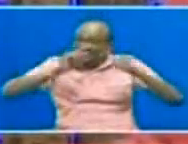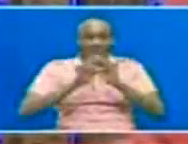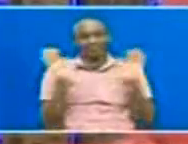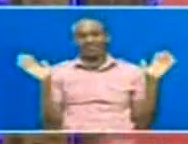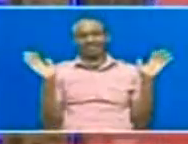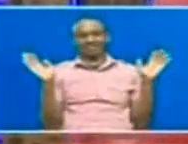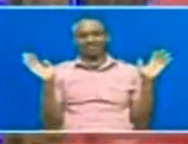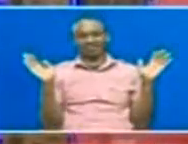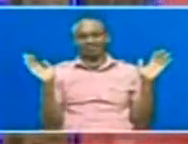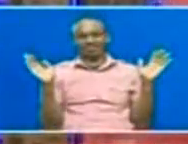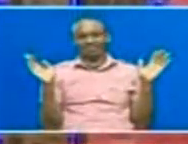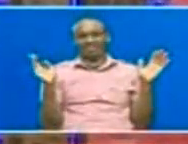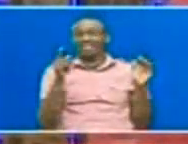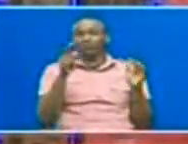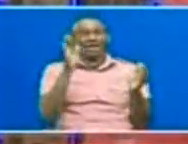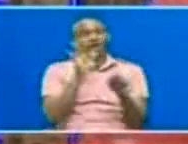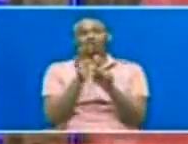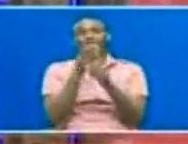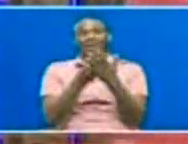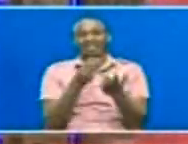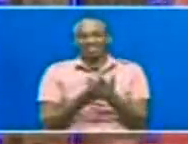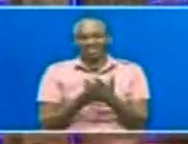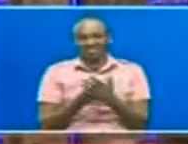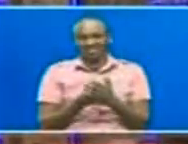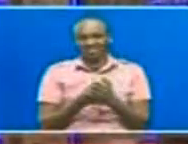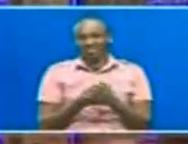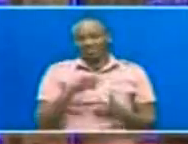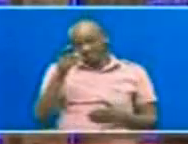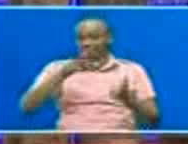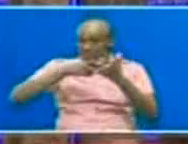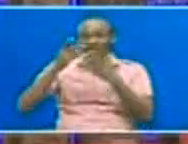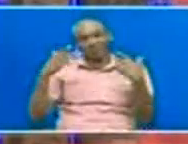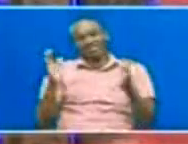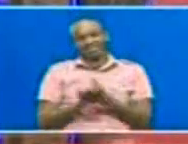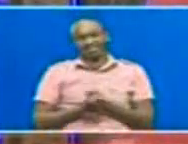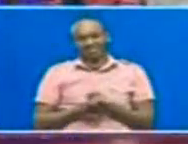8,000. Hiyo ilikuwa ni pesa nyingi. Tukaenda kulipa kwa ndege